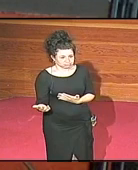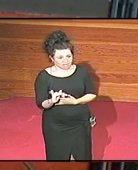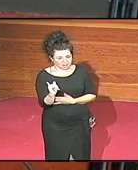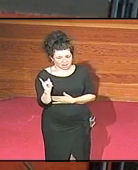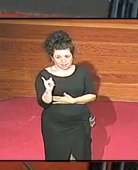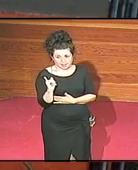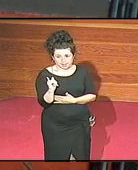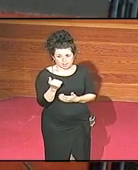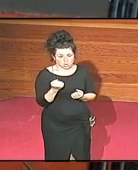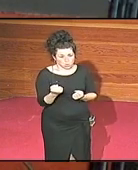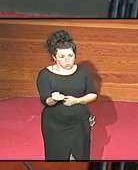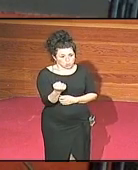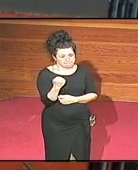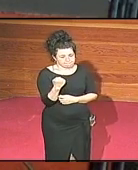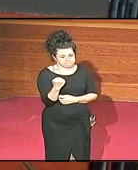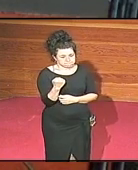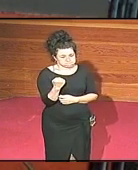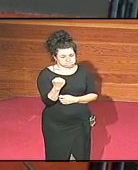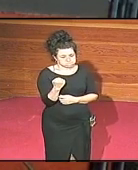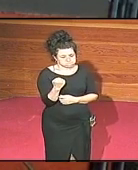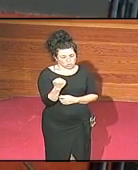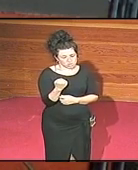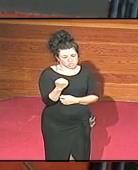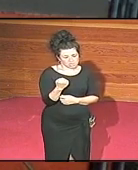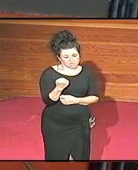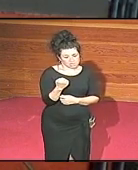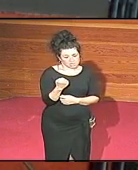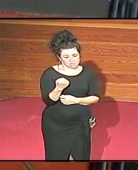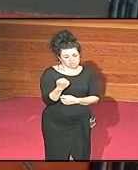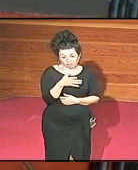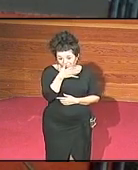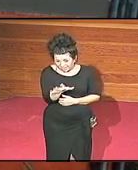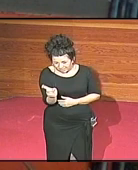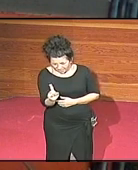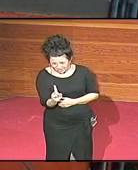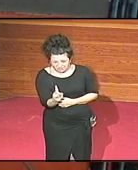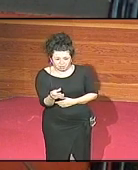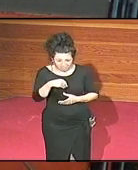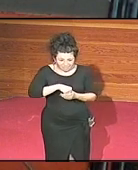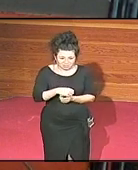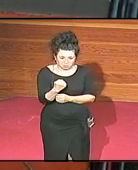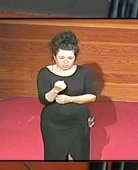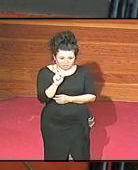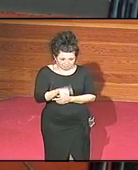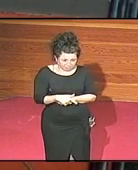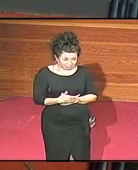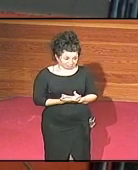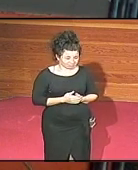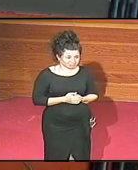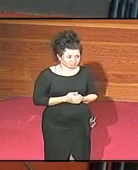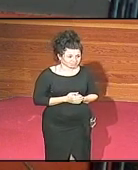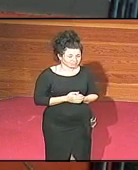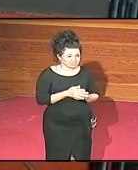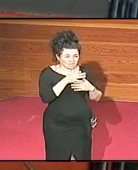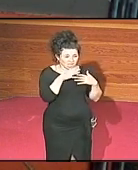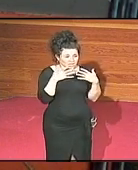boterearen gehiegikeriak salatu baino, ba, horren parte izan direlako, ez, neurri handi batean. Baina gaur egun,